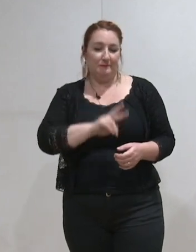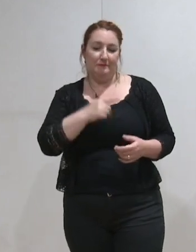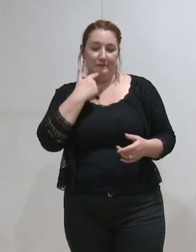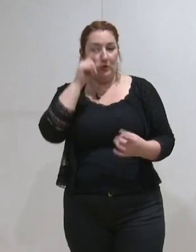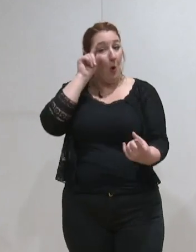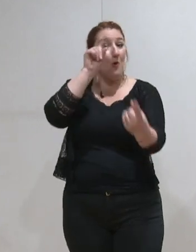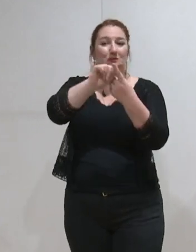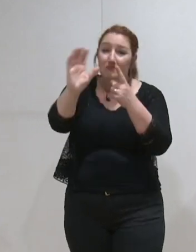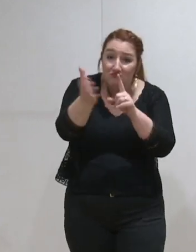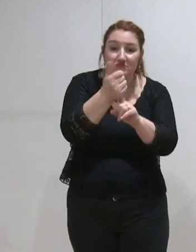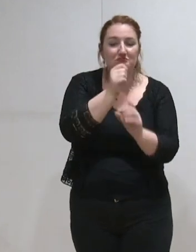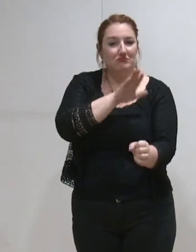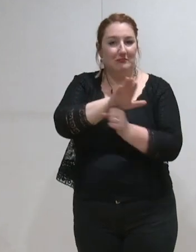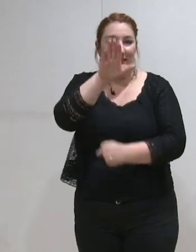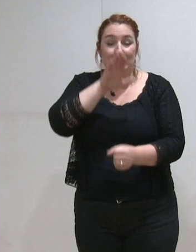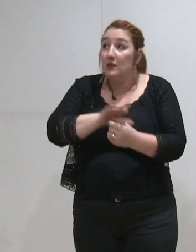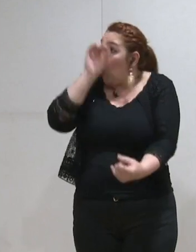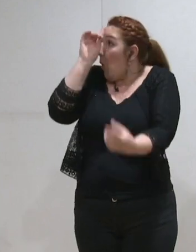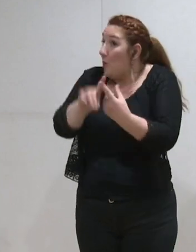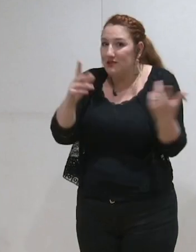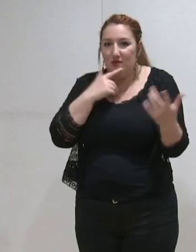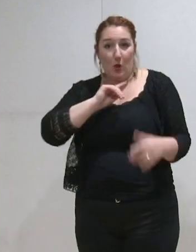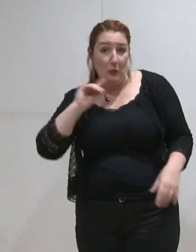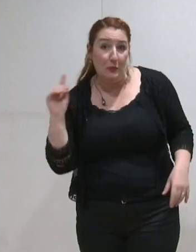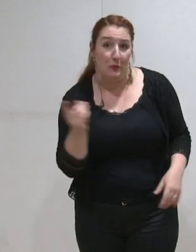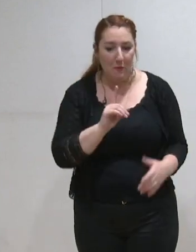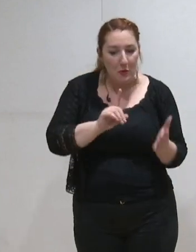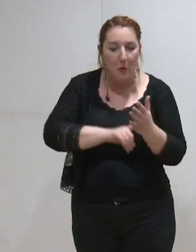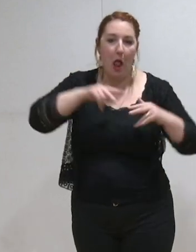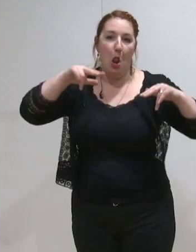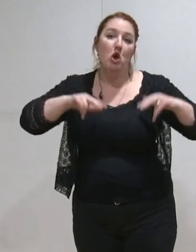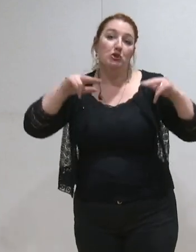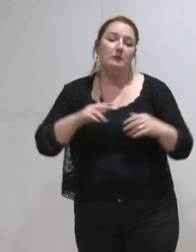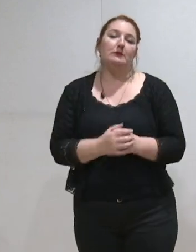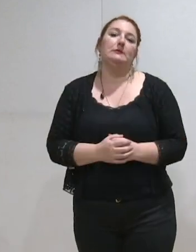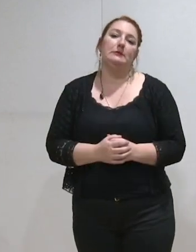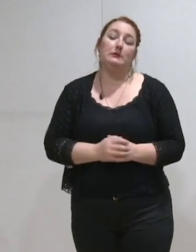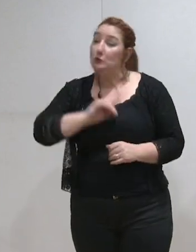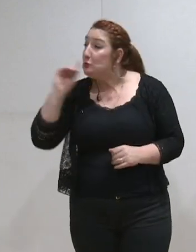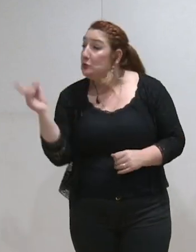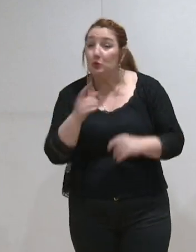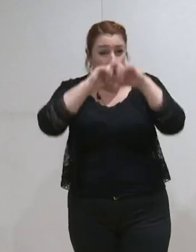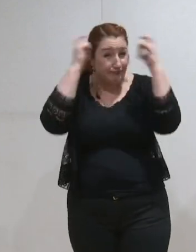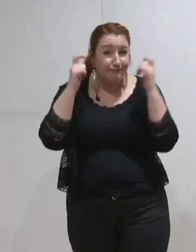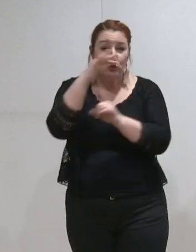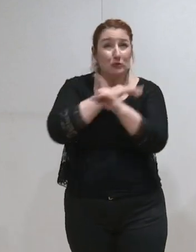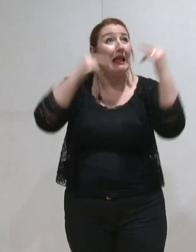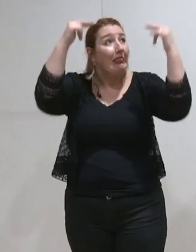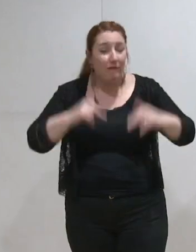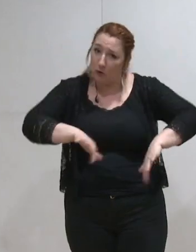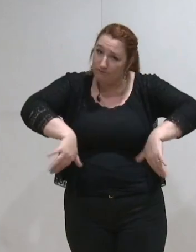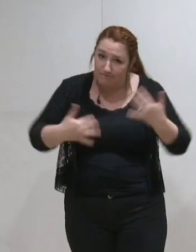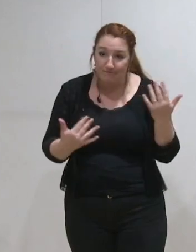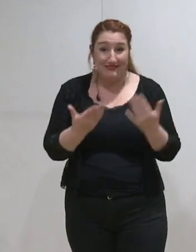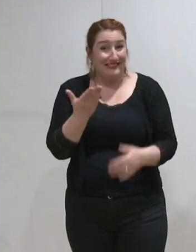l'objectif qui est de loger tout le monde de loger toutes les catégories sociales donc c'est à cela moi que jeappelle que j'appelle c'est à une